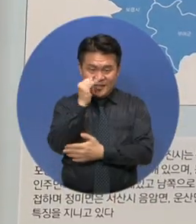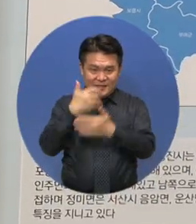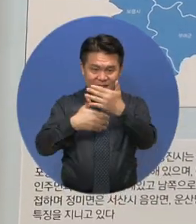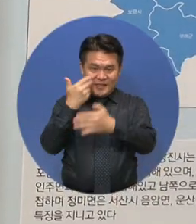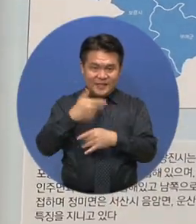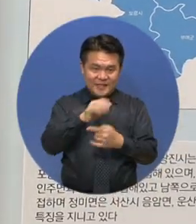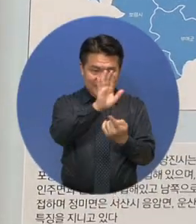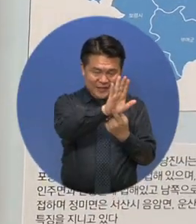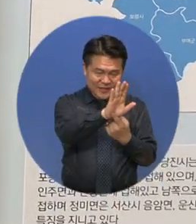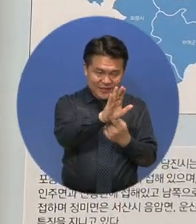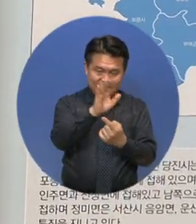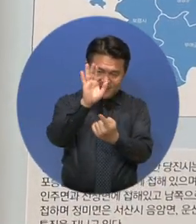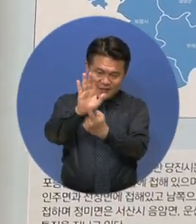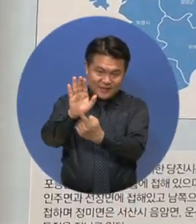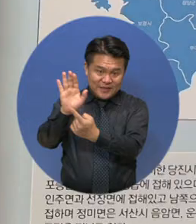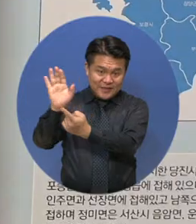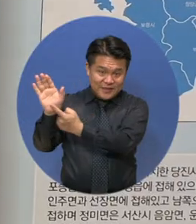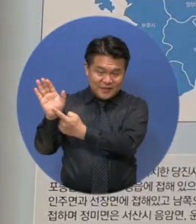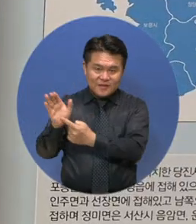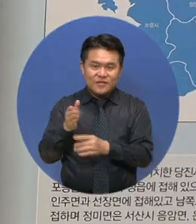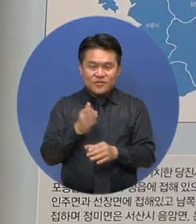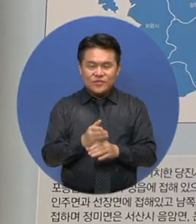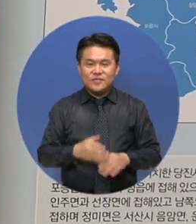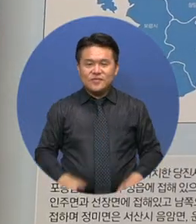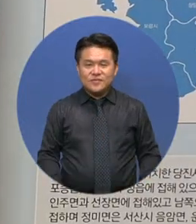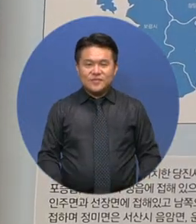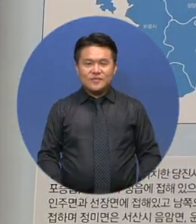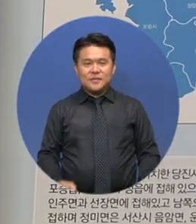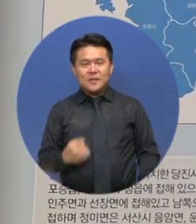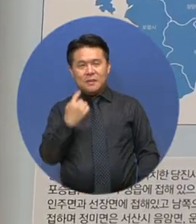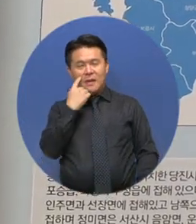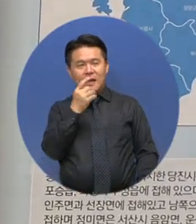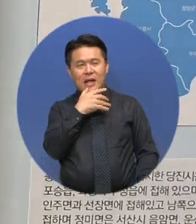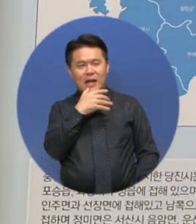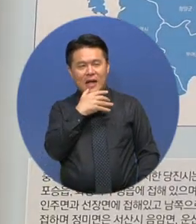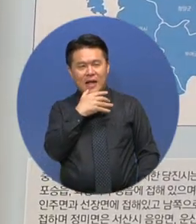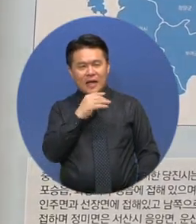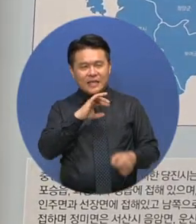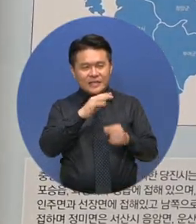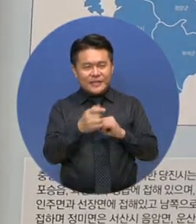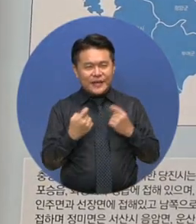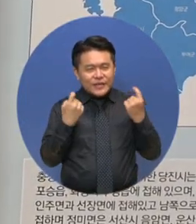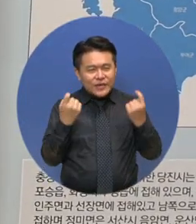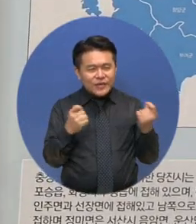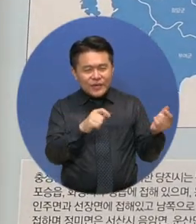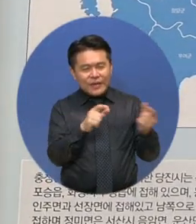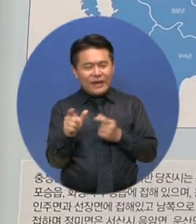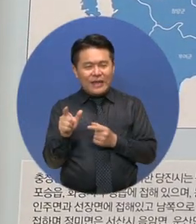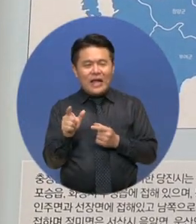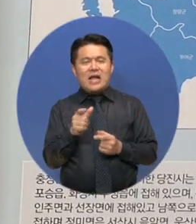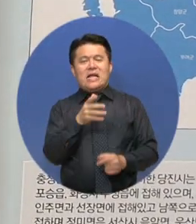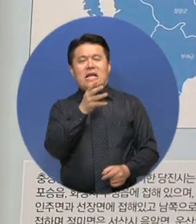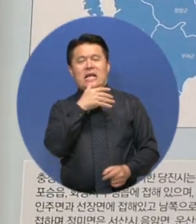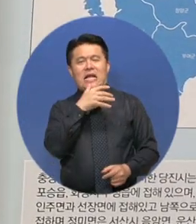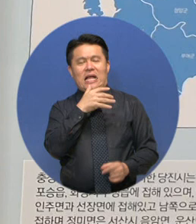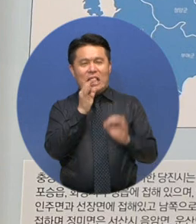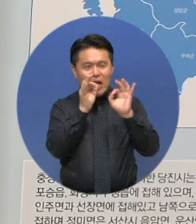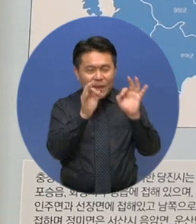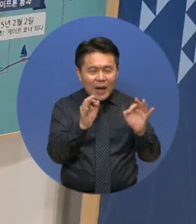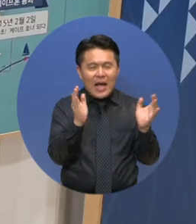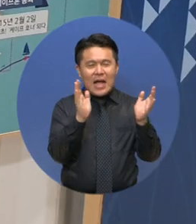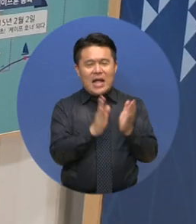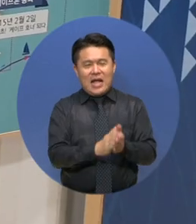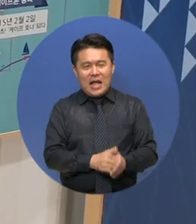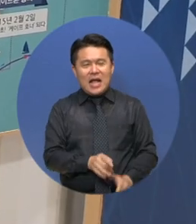영상이 주제별로 상영되고 있어서 그의 우여곡절과 힘든 여정을 생생하게 느낄 수 있었습니다.